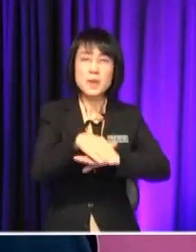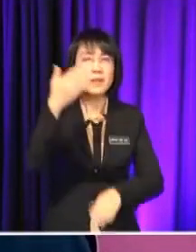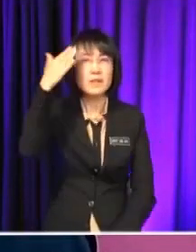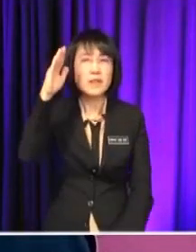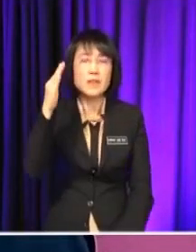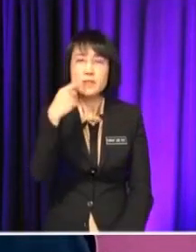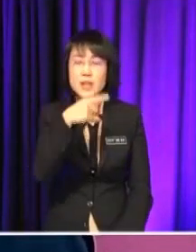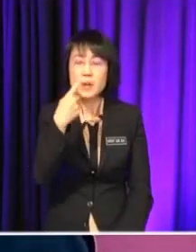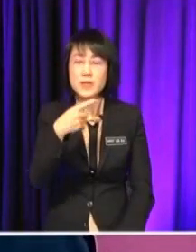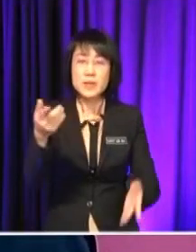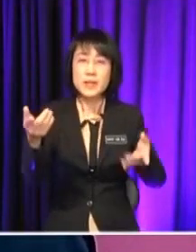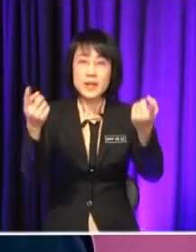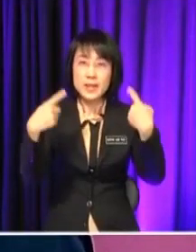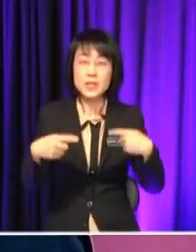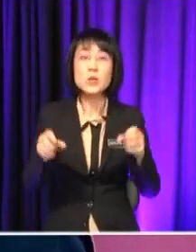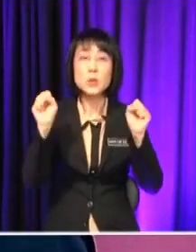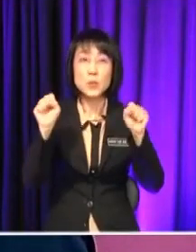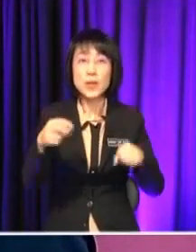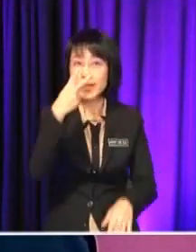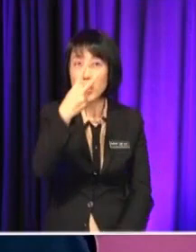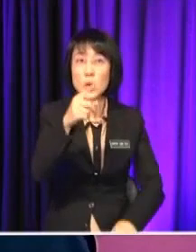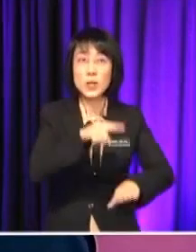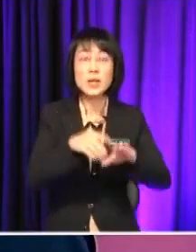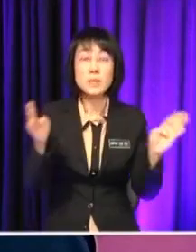tengok waktu kita dibilih tidur utama